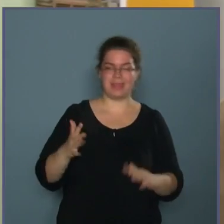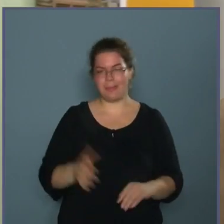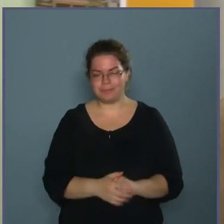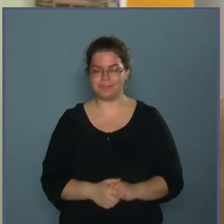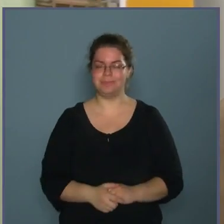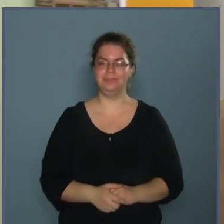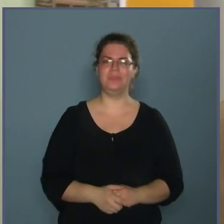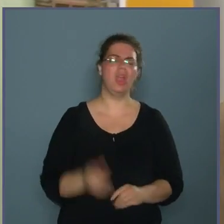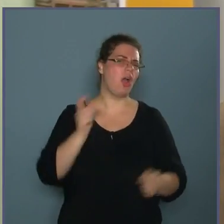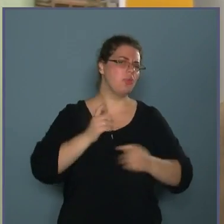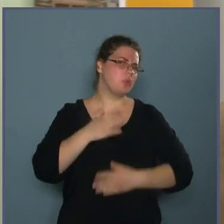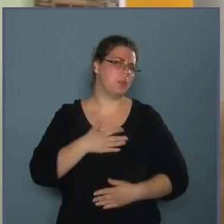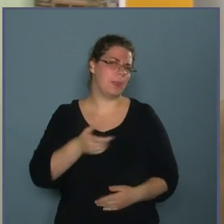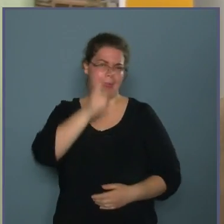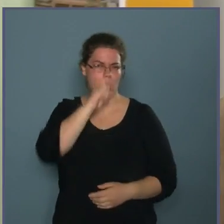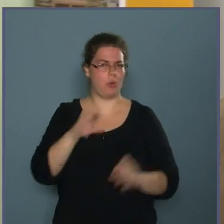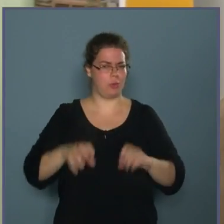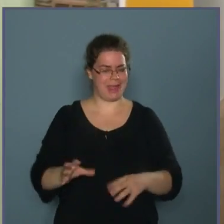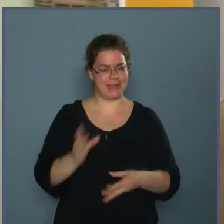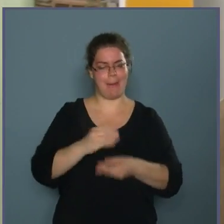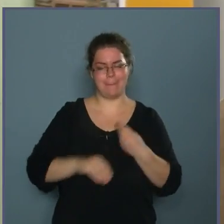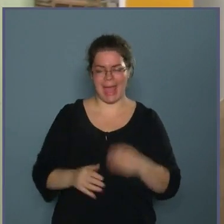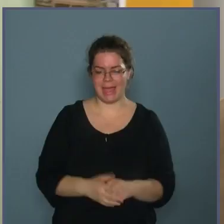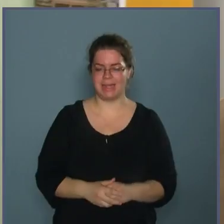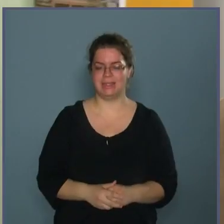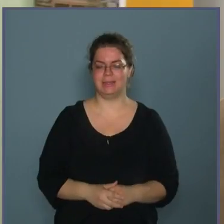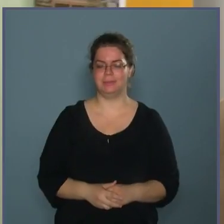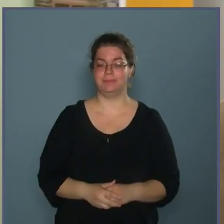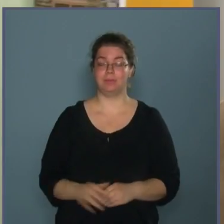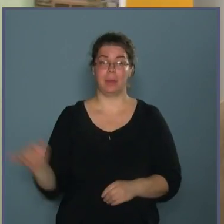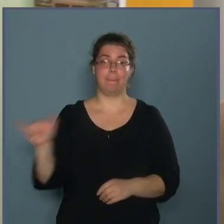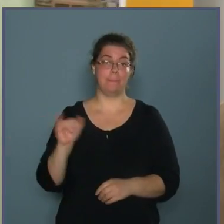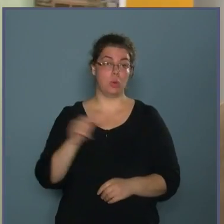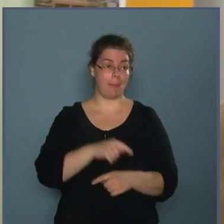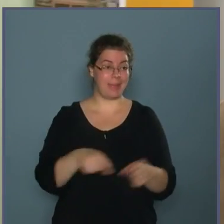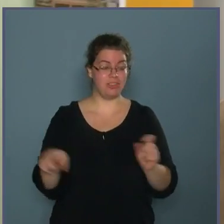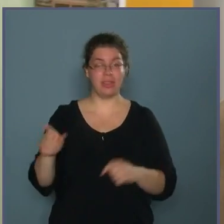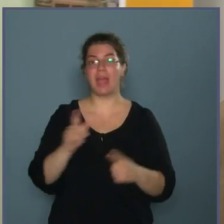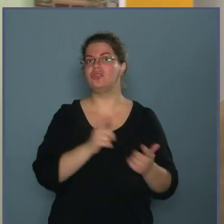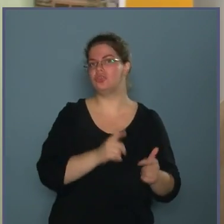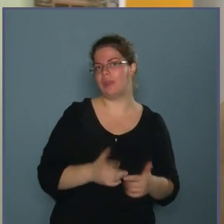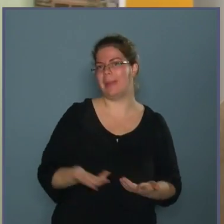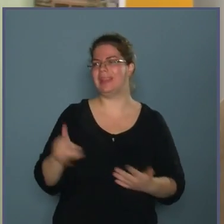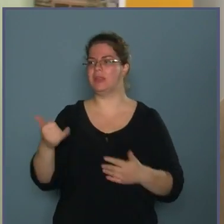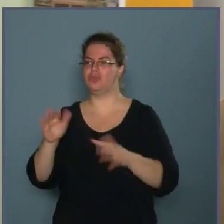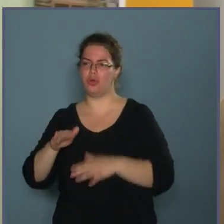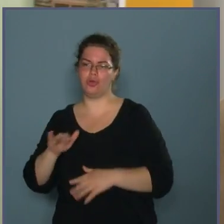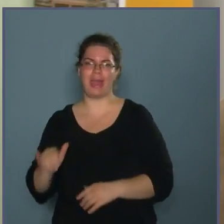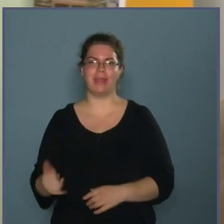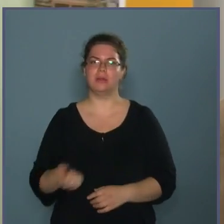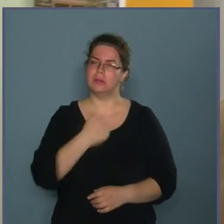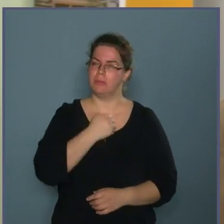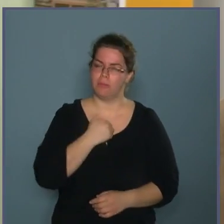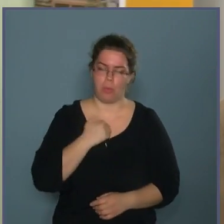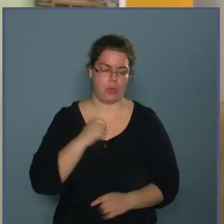nem. Azt gondolom, az rosszul tette, mert a budapestiek, köztük a csepeliek és a soroksáriak